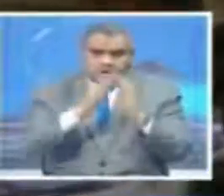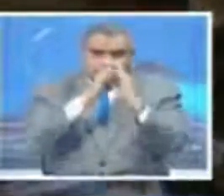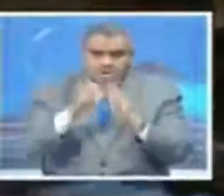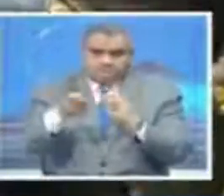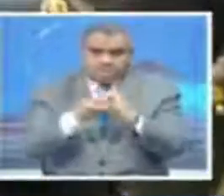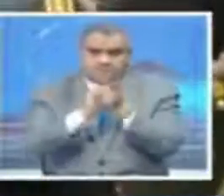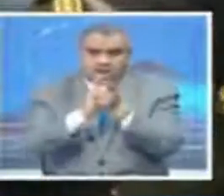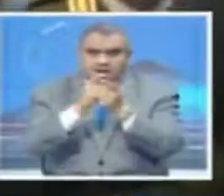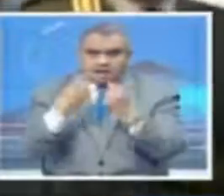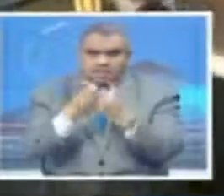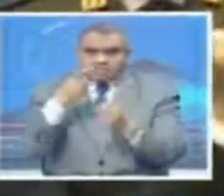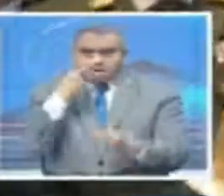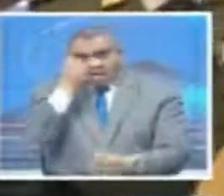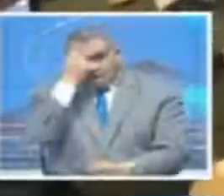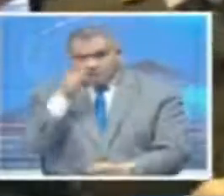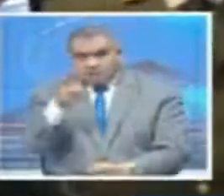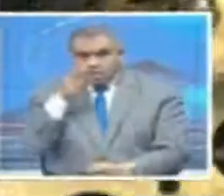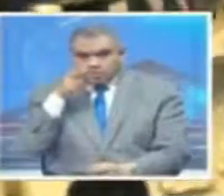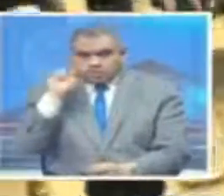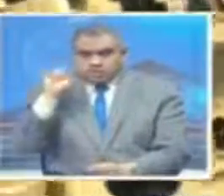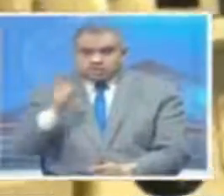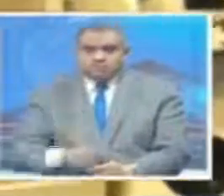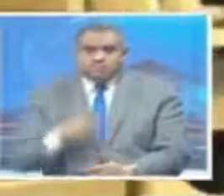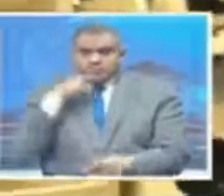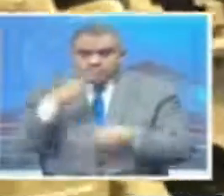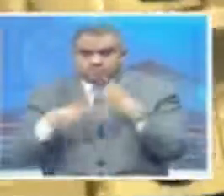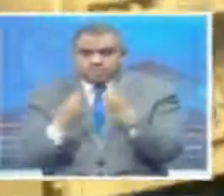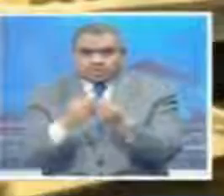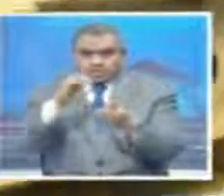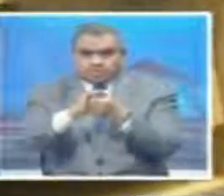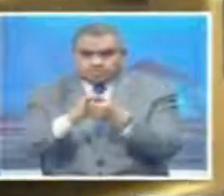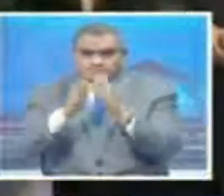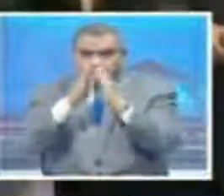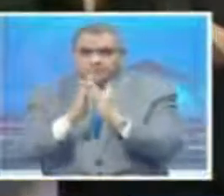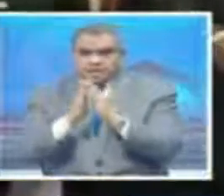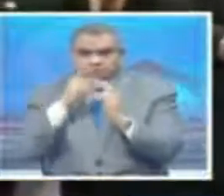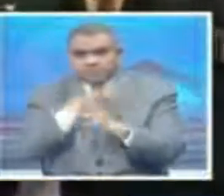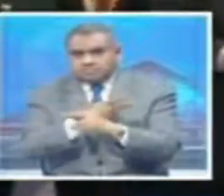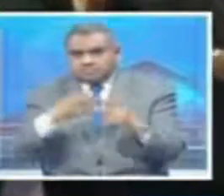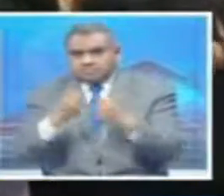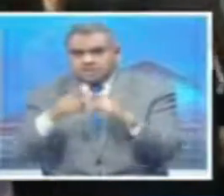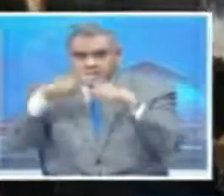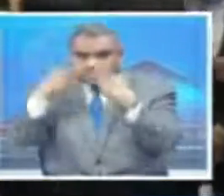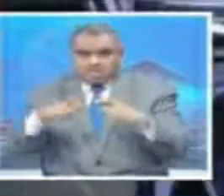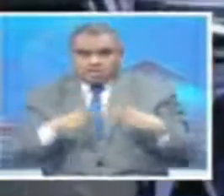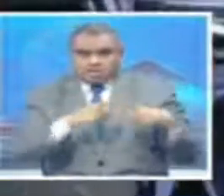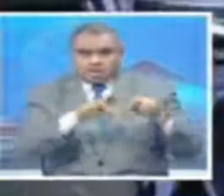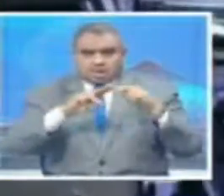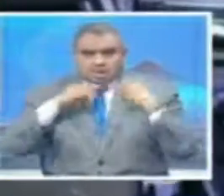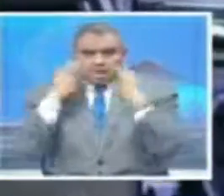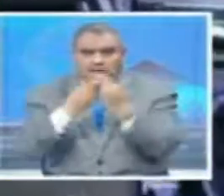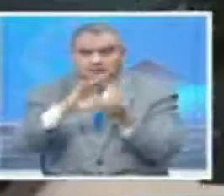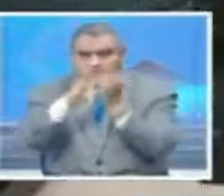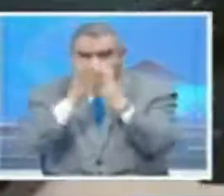معرض آيدكس 2021 في إطار التعاون بين مصر ومختلف دول العالم في مجال